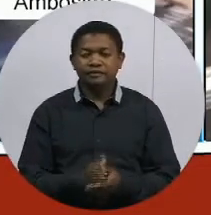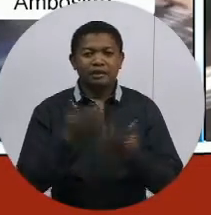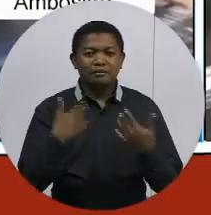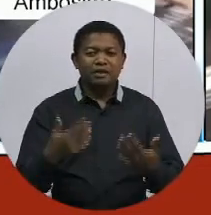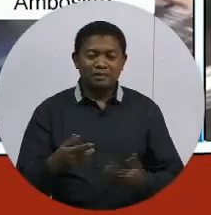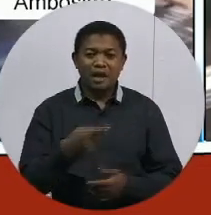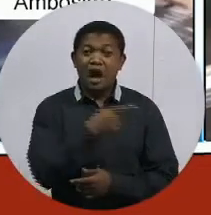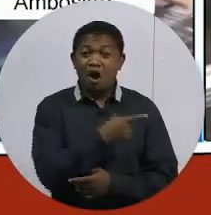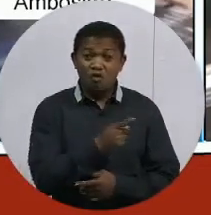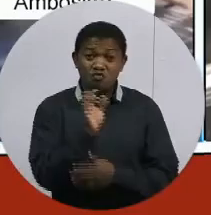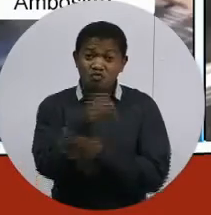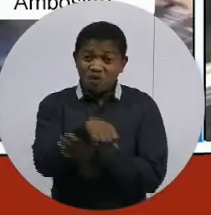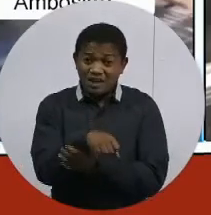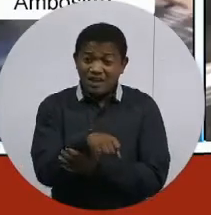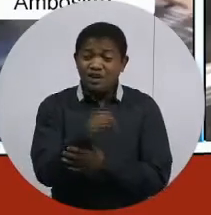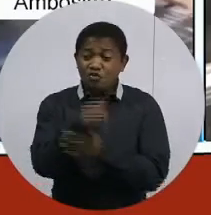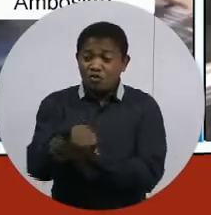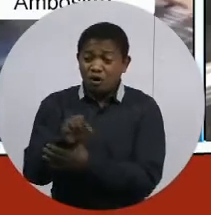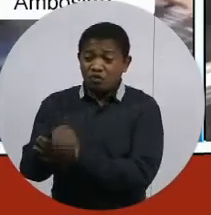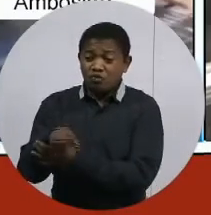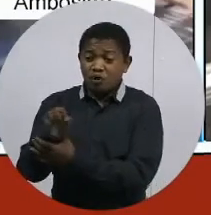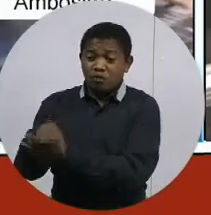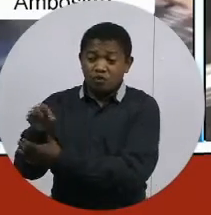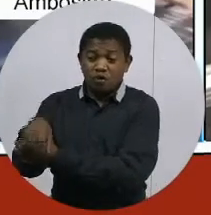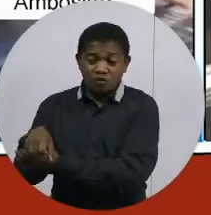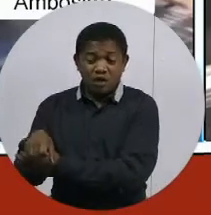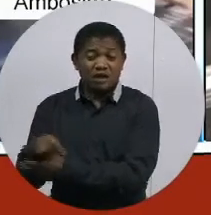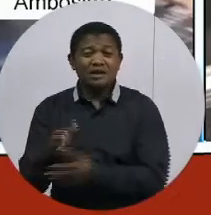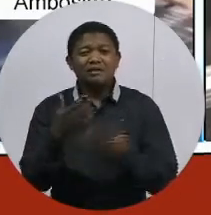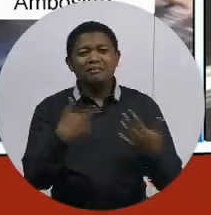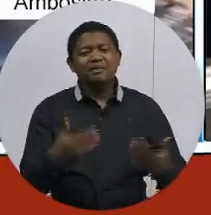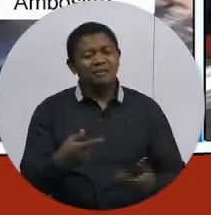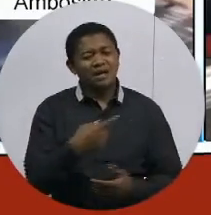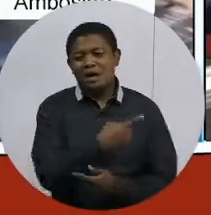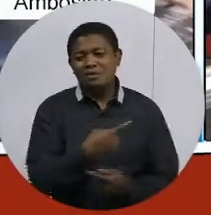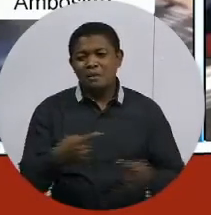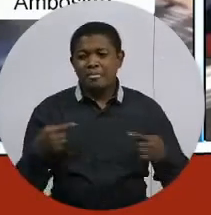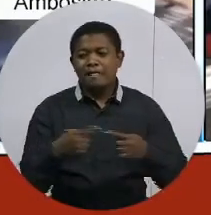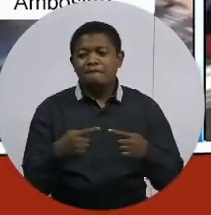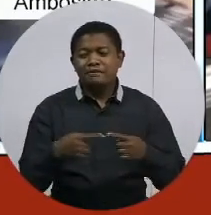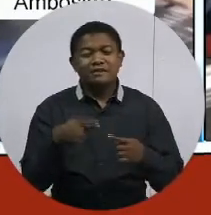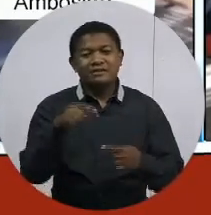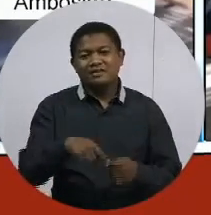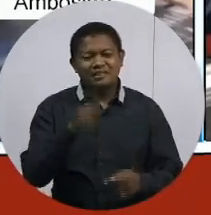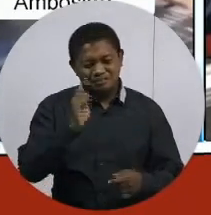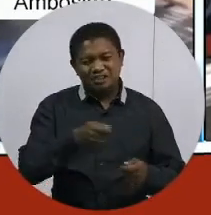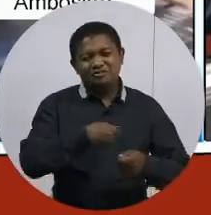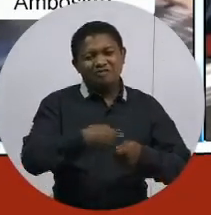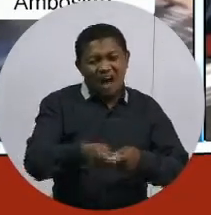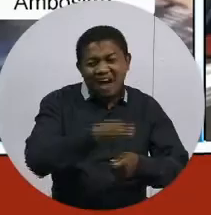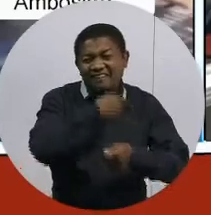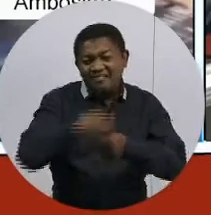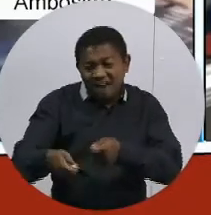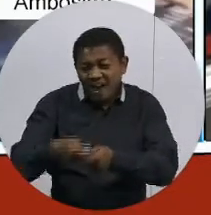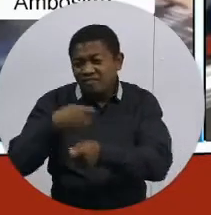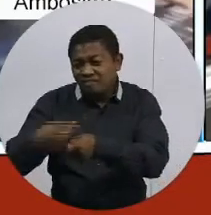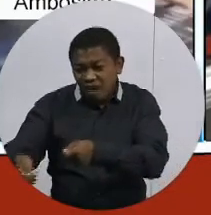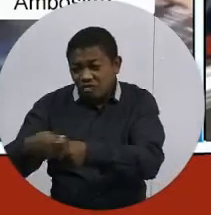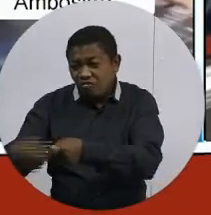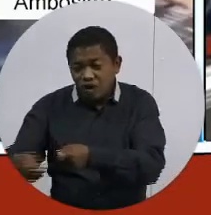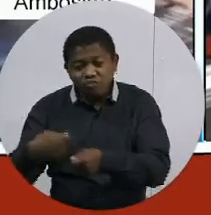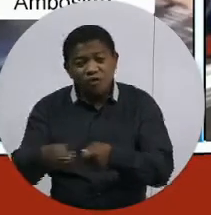izay a tsy misy fanodinana fa tonga dia efa amidy fotsiny amin'izao izay lasa mora moa